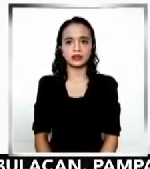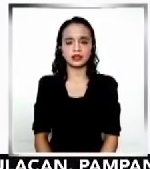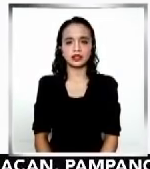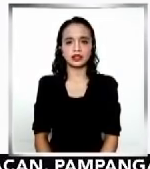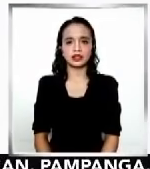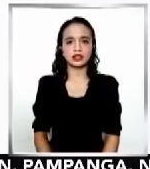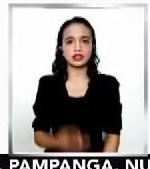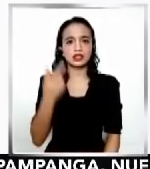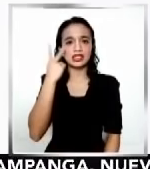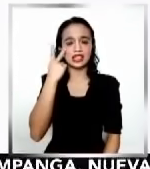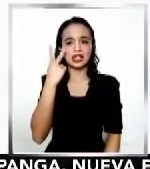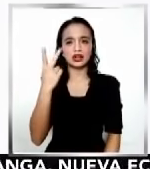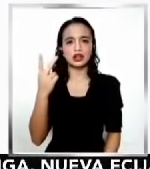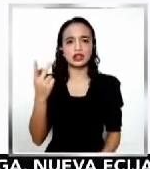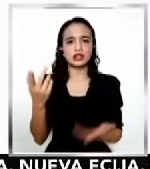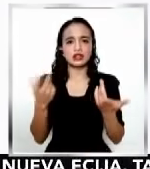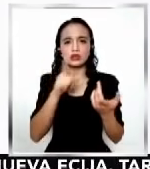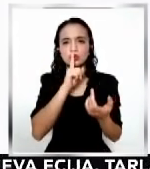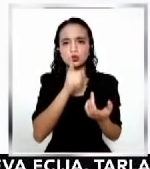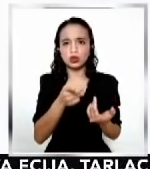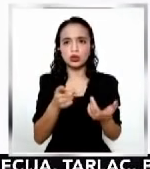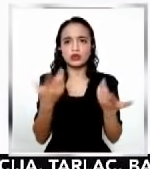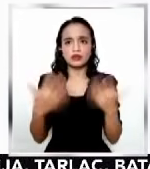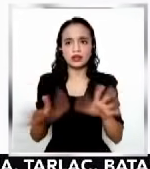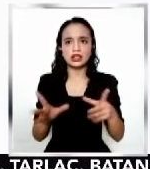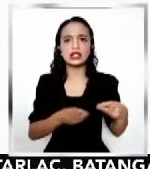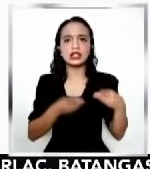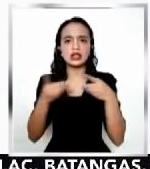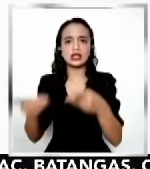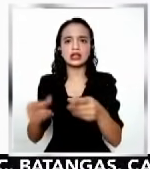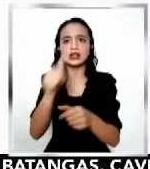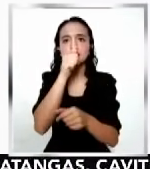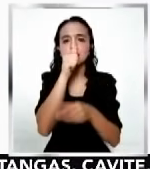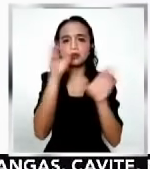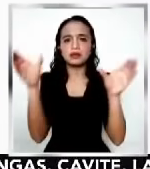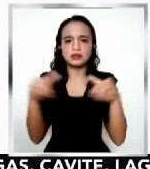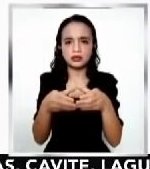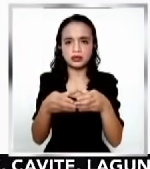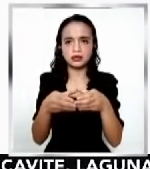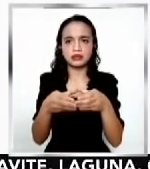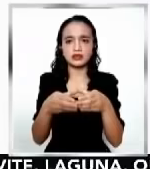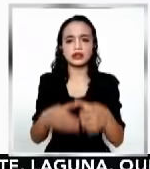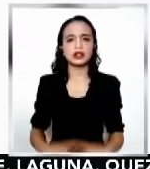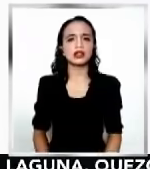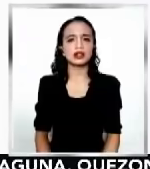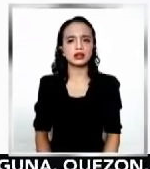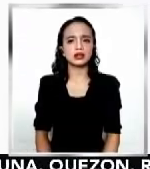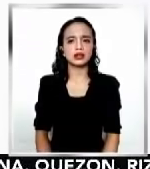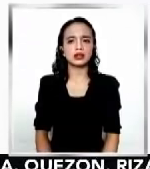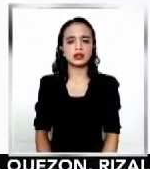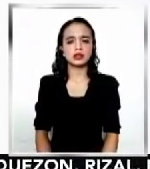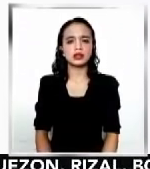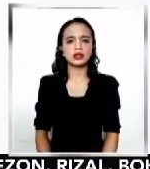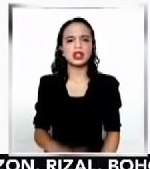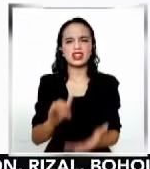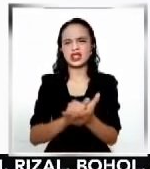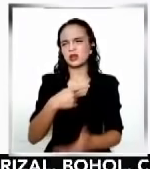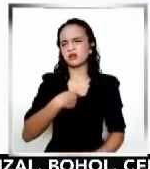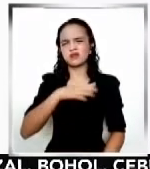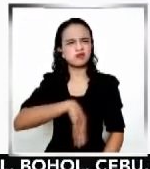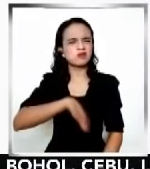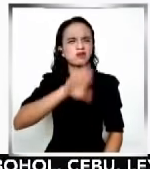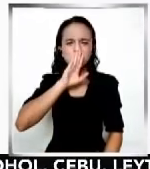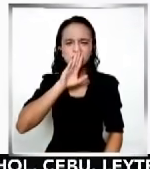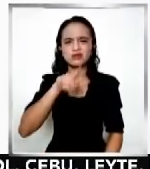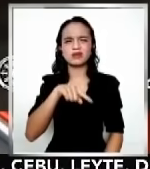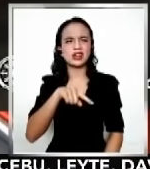is shocked, no? Speak of, no? And quite disappointed. These things will just destroy vaccine confidence in the country, no,